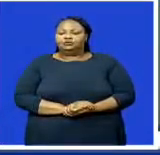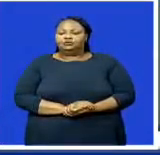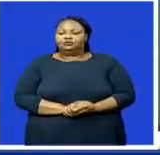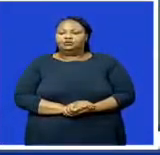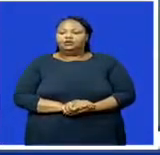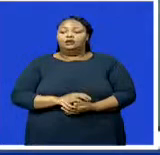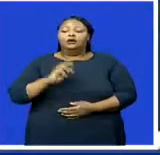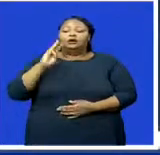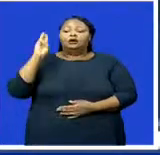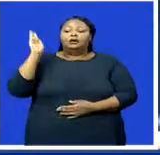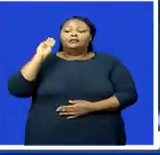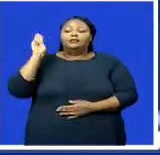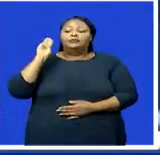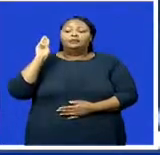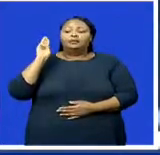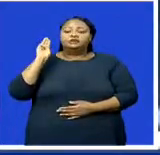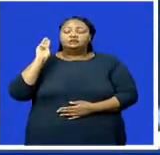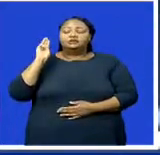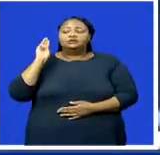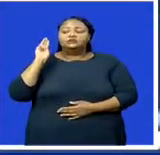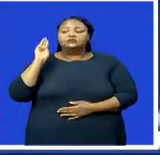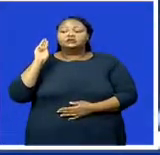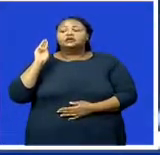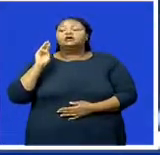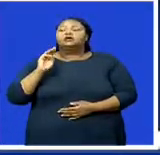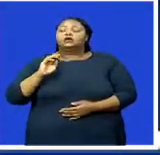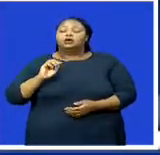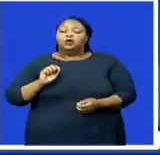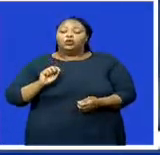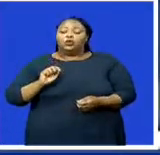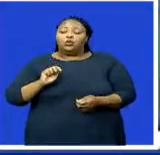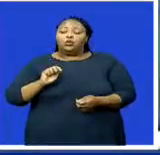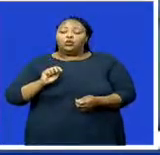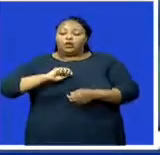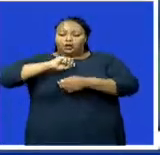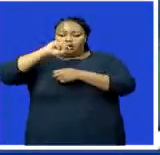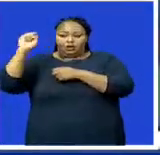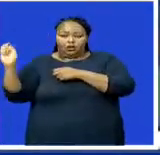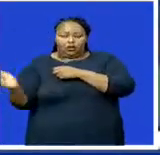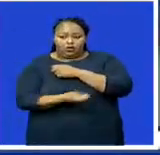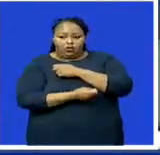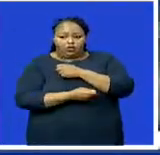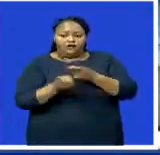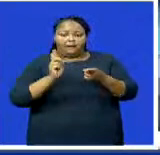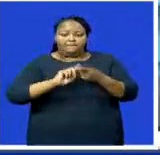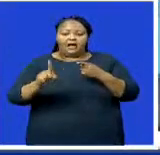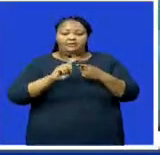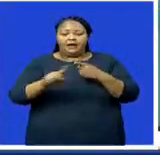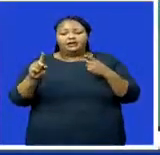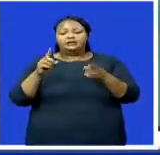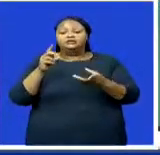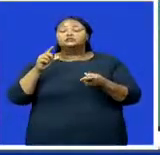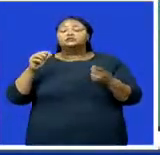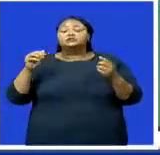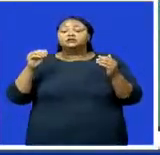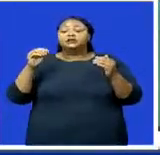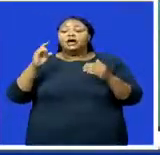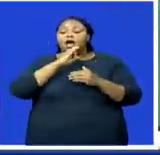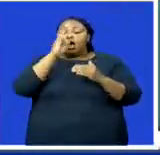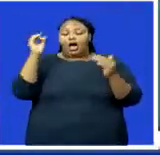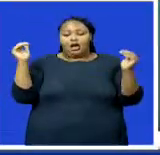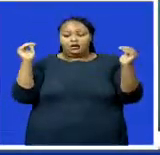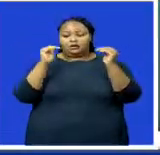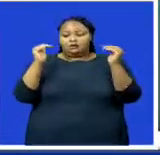ezingeni lelisetulu iProfessional Golfers Association uthi sive sinesidingo sebadlali abanjenga Raymond Mathonsi ukuthi